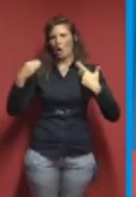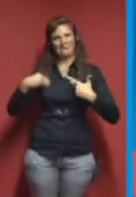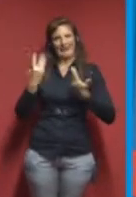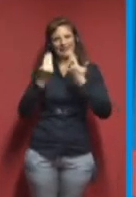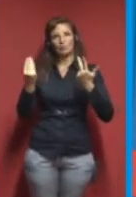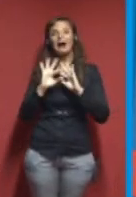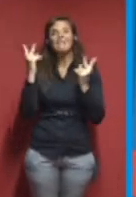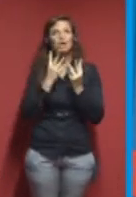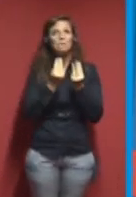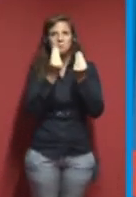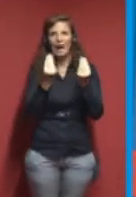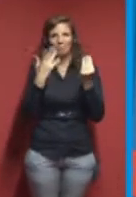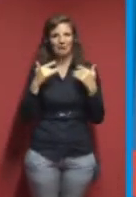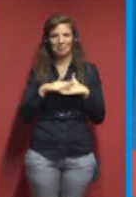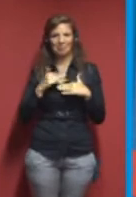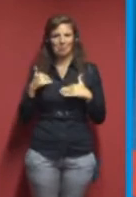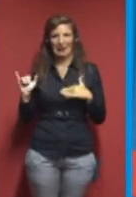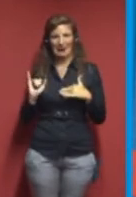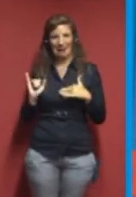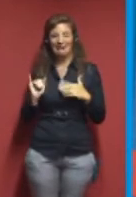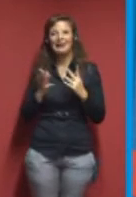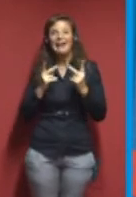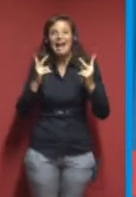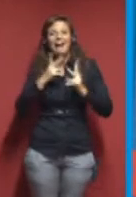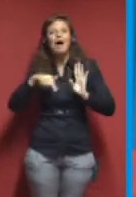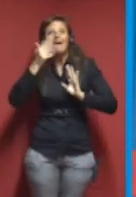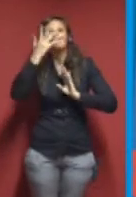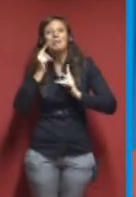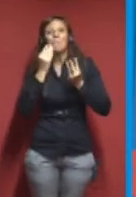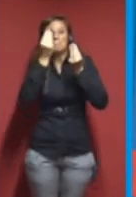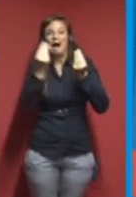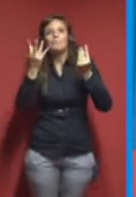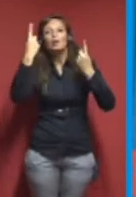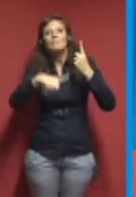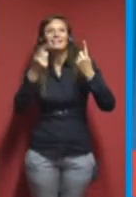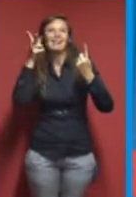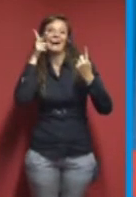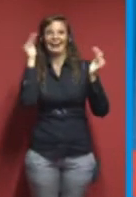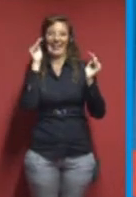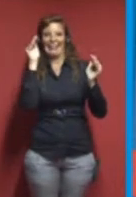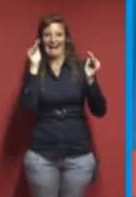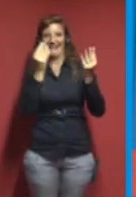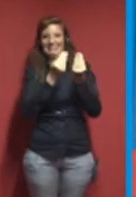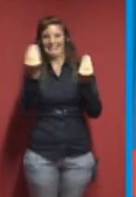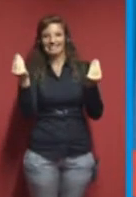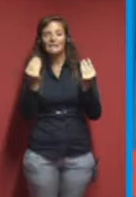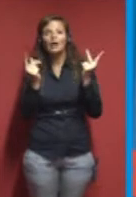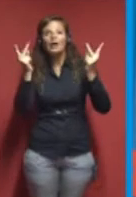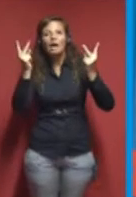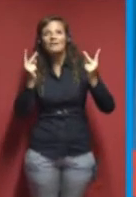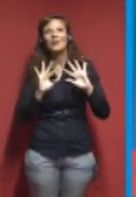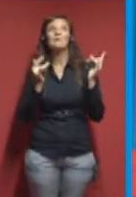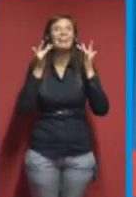mai le bambole comunque volevamo avere delle bambole per ragazze che non fossero solo